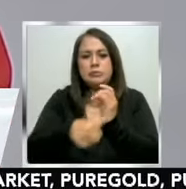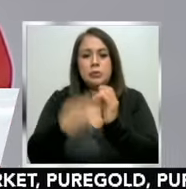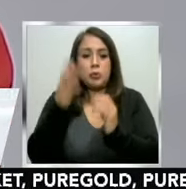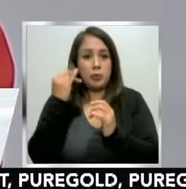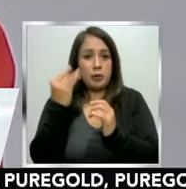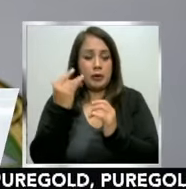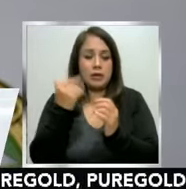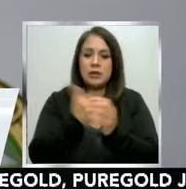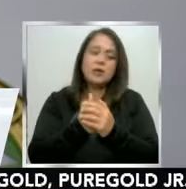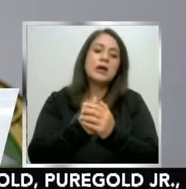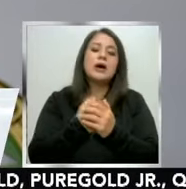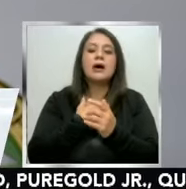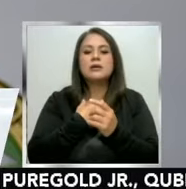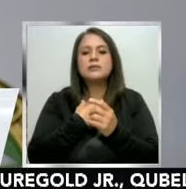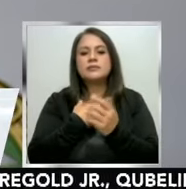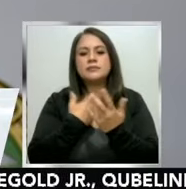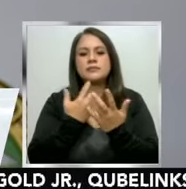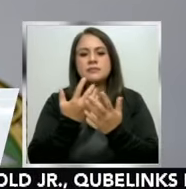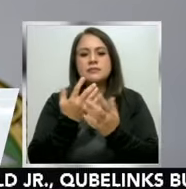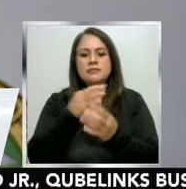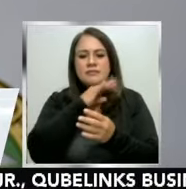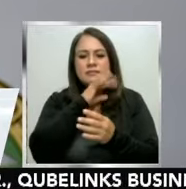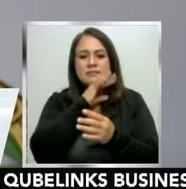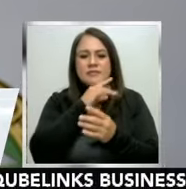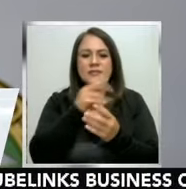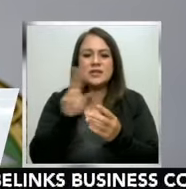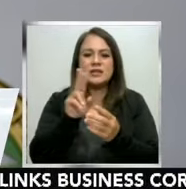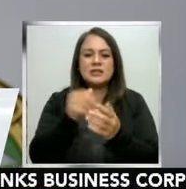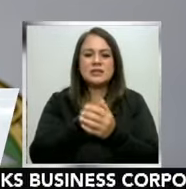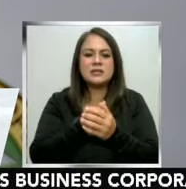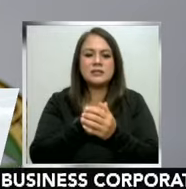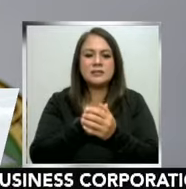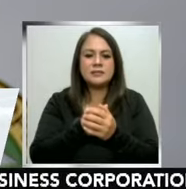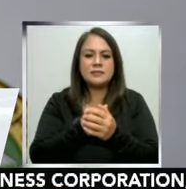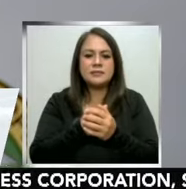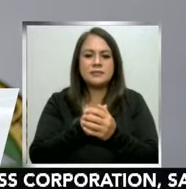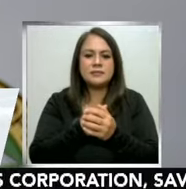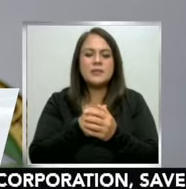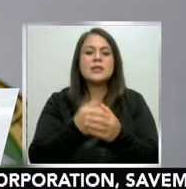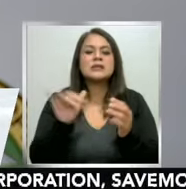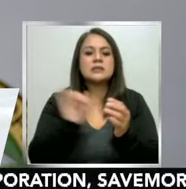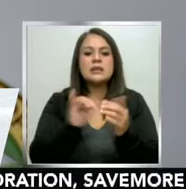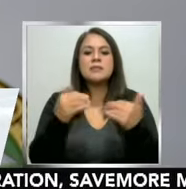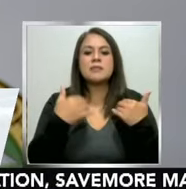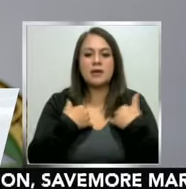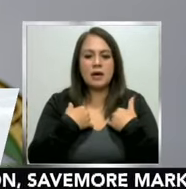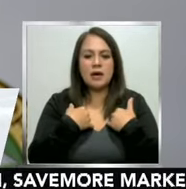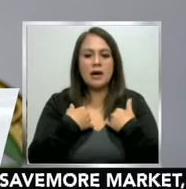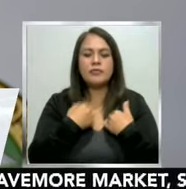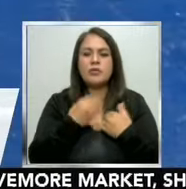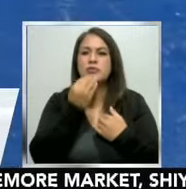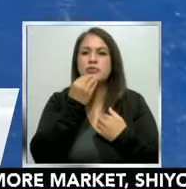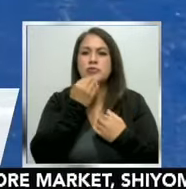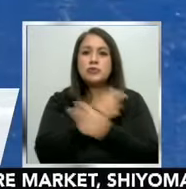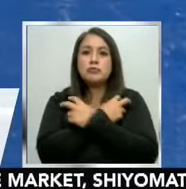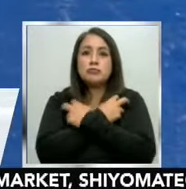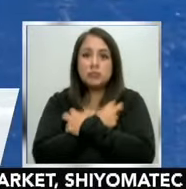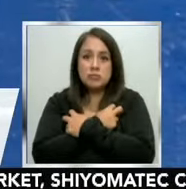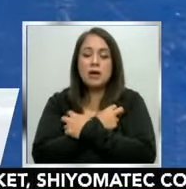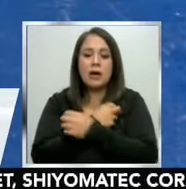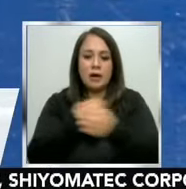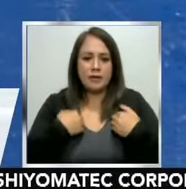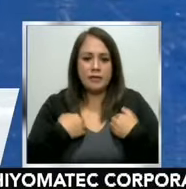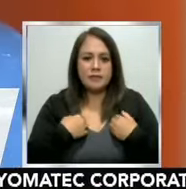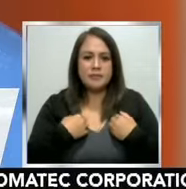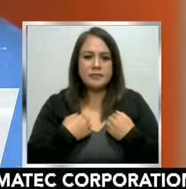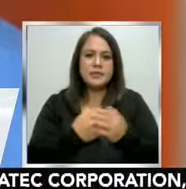specific illnesses. Pwede rin po tayo magkaroon ng amoebiasis. Pwede rin po tayo magkaroon ng food poisoning actually. Mahalagang